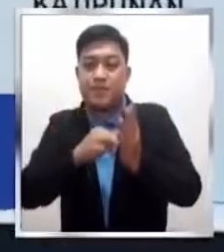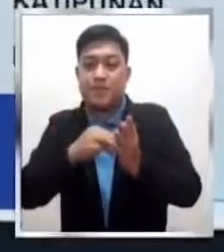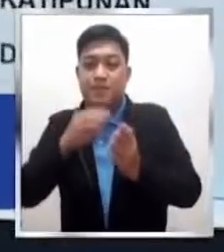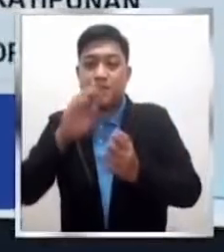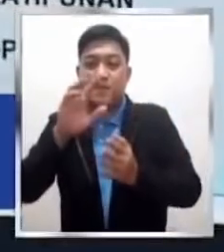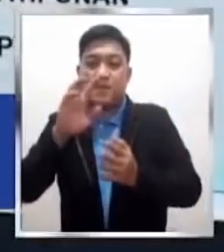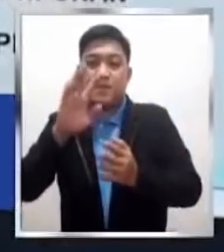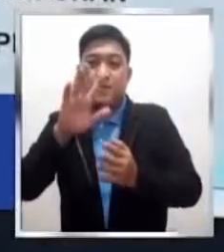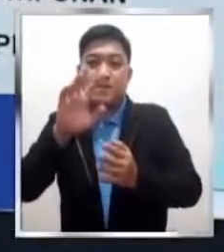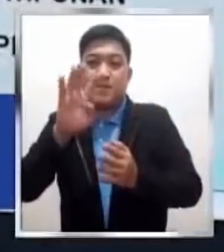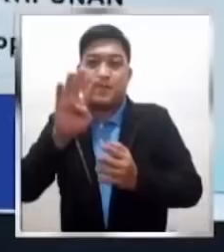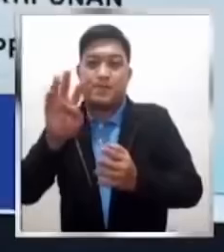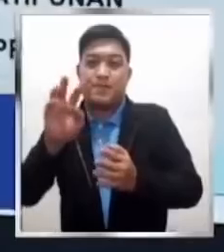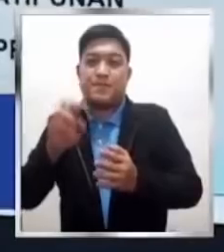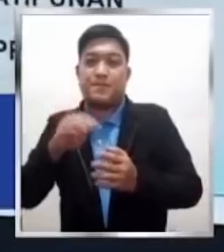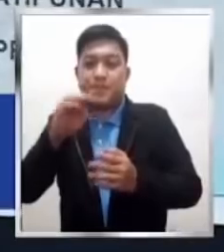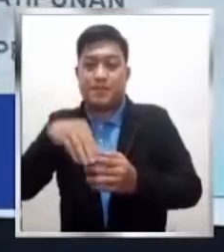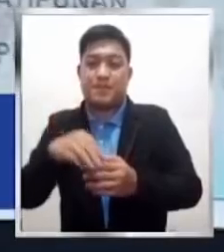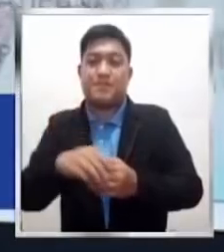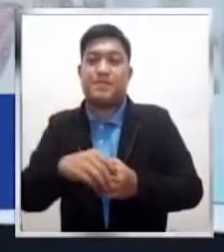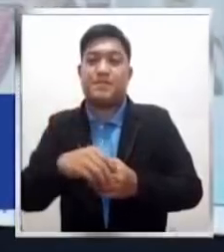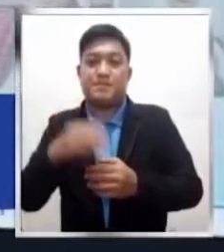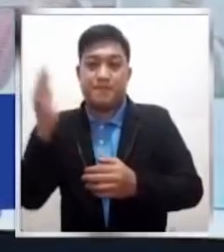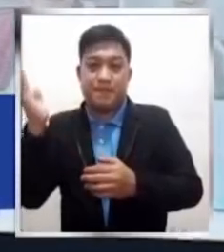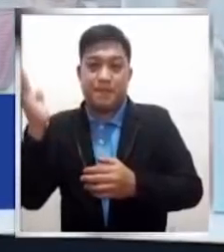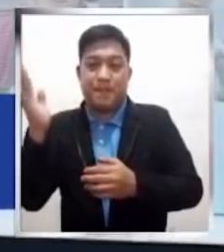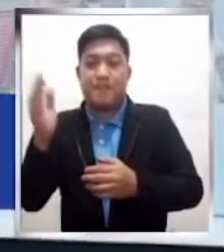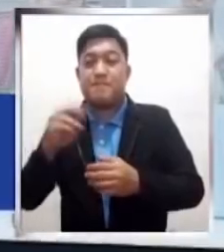29,554,604. Sinundan ito ni Kiko Pangilinan na may